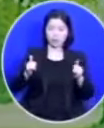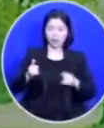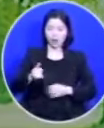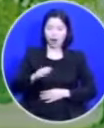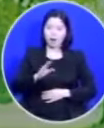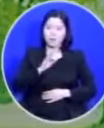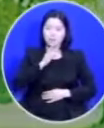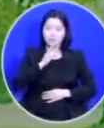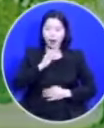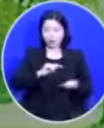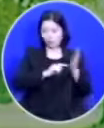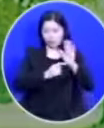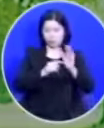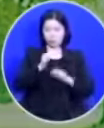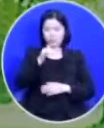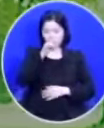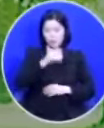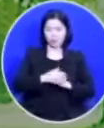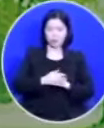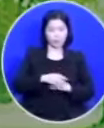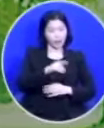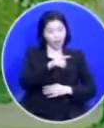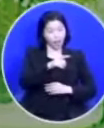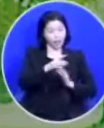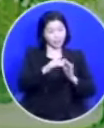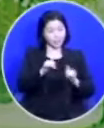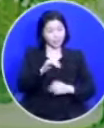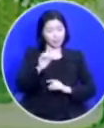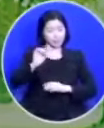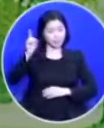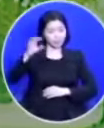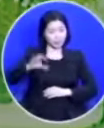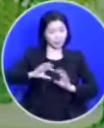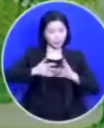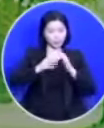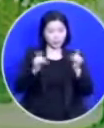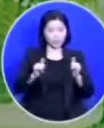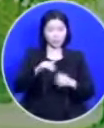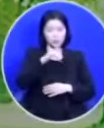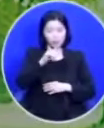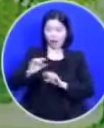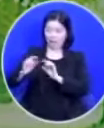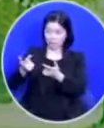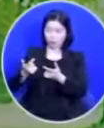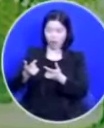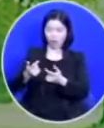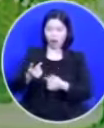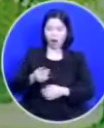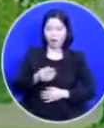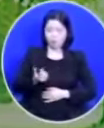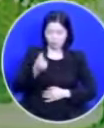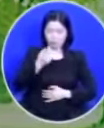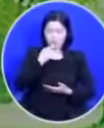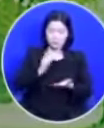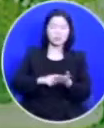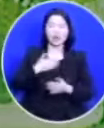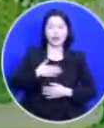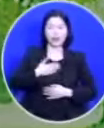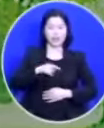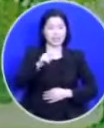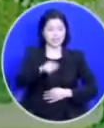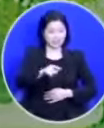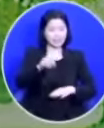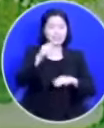표시가 납니다 아 이사람이 전국 백성이 구나 아니구나 금방 알게 돼 있어요 그 말과 얼굴과